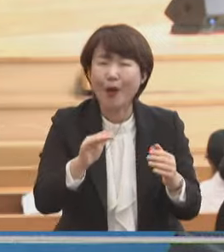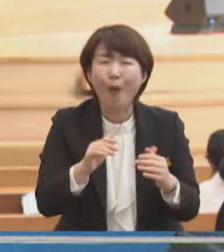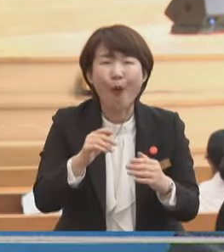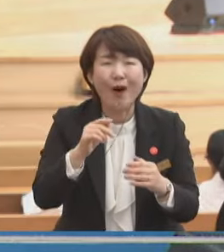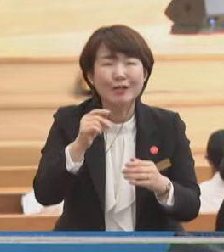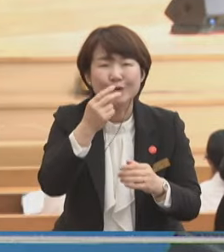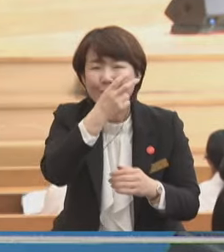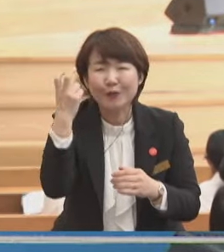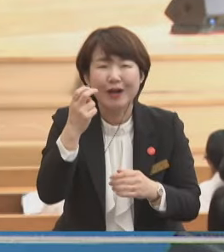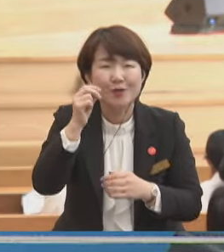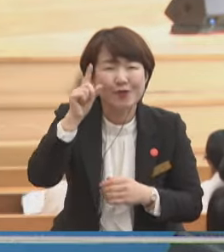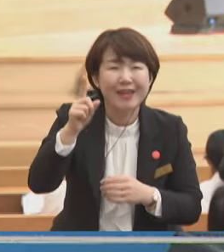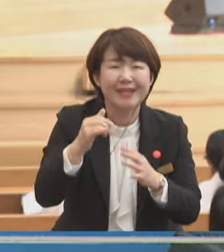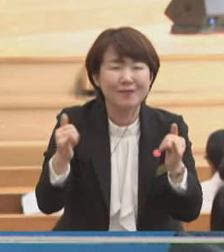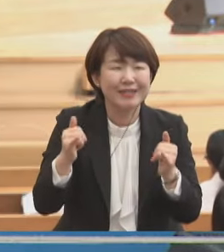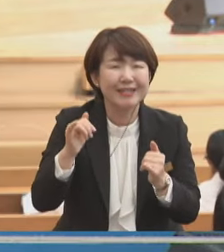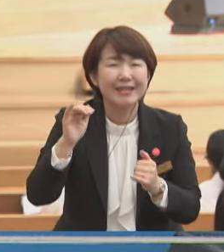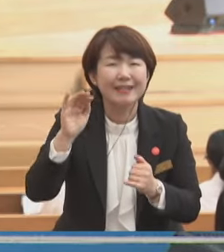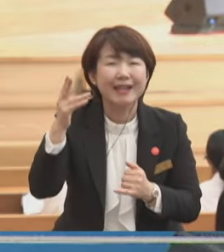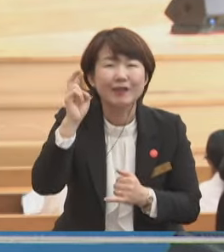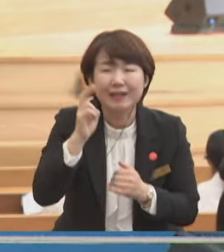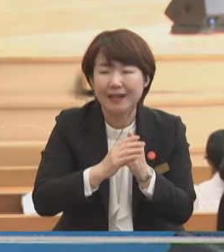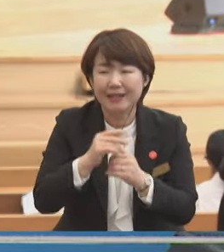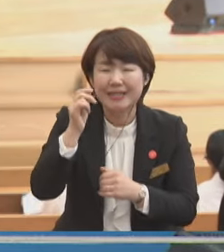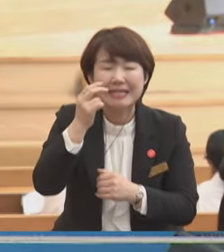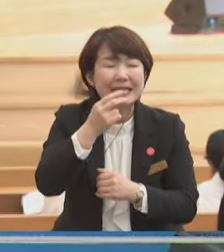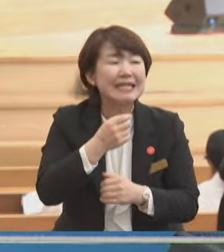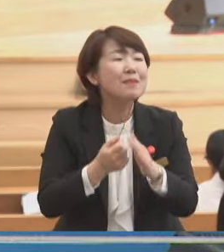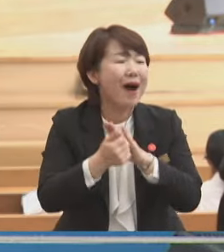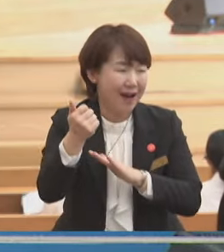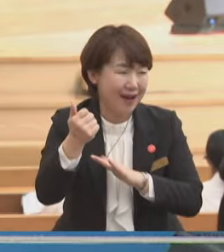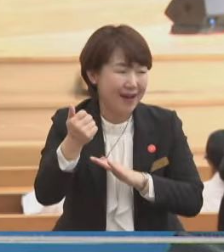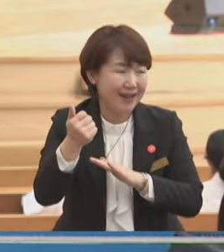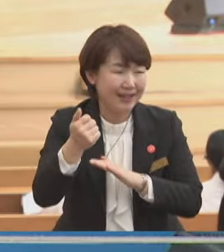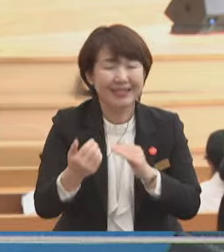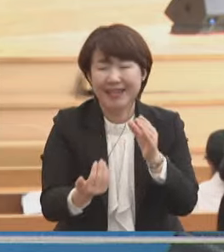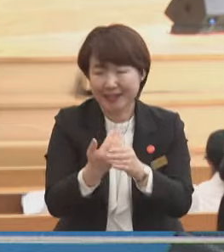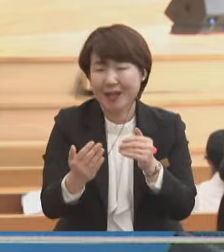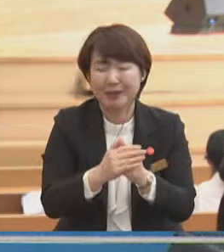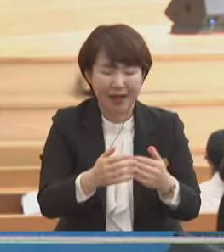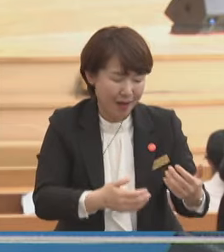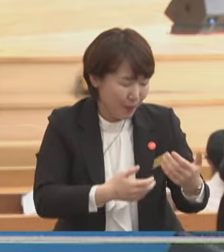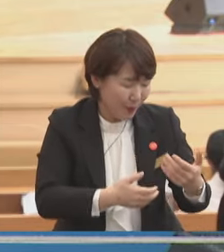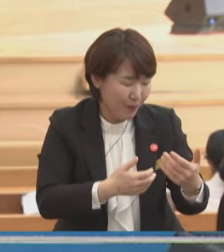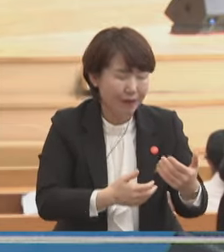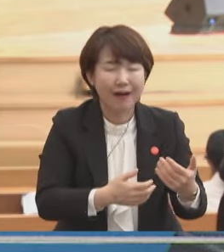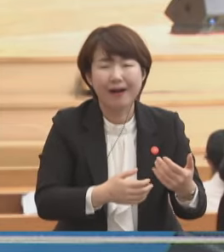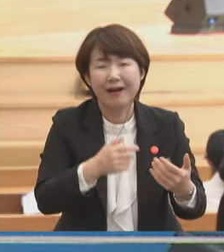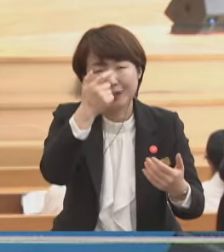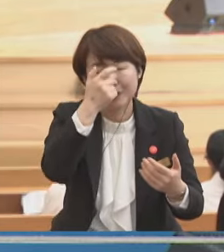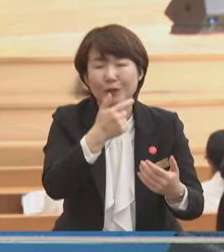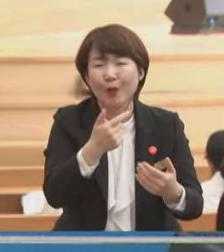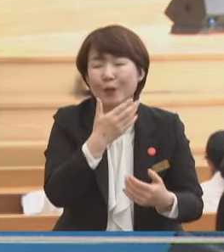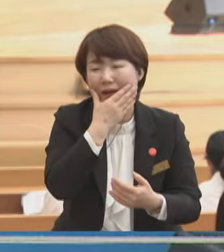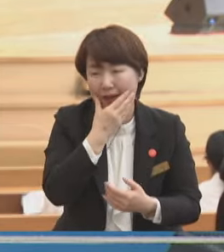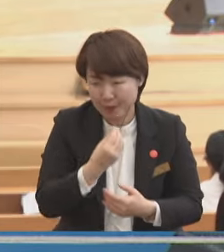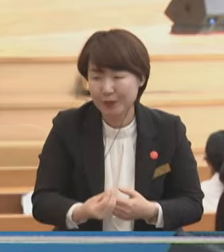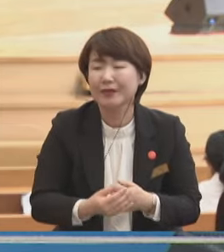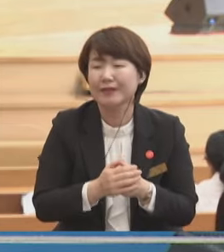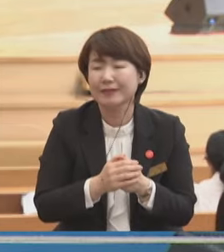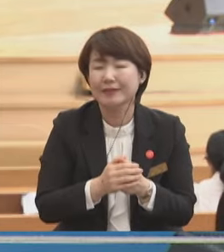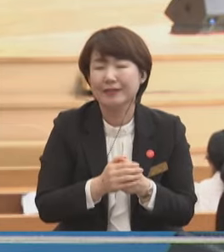기대가 생기니까 희망이 생기니까 딱 품에 안고 기도하는데 얼마나 행복한지